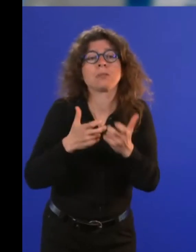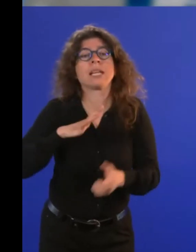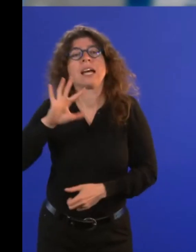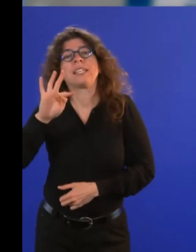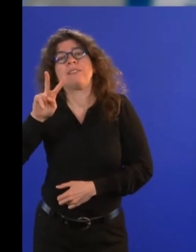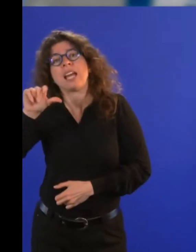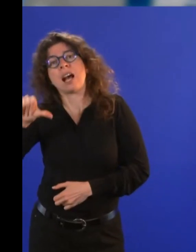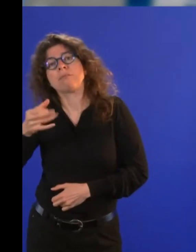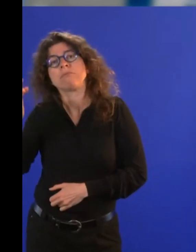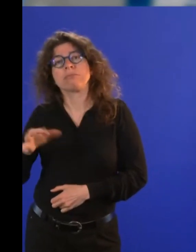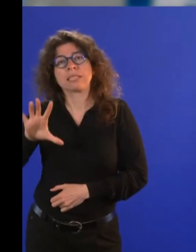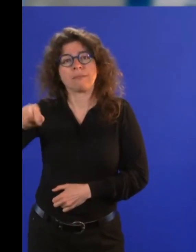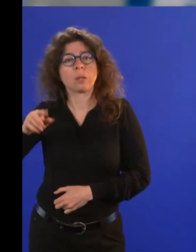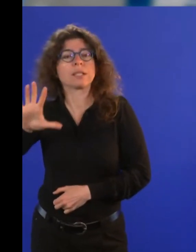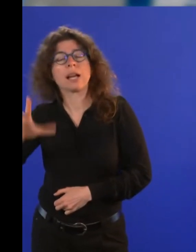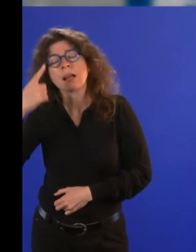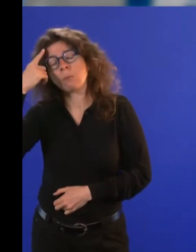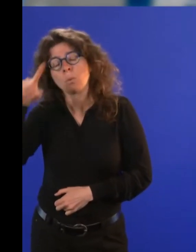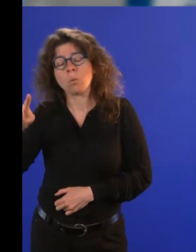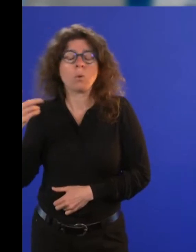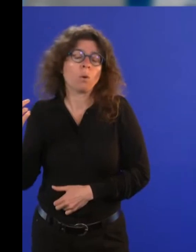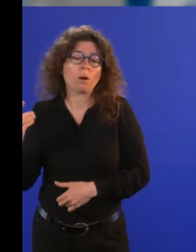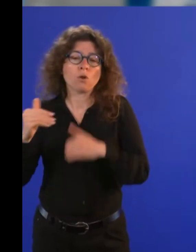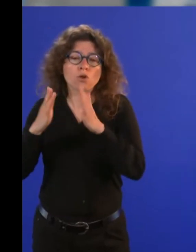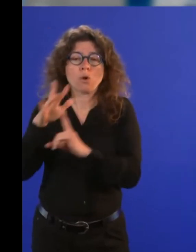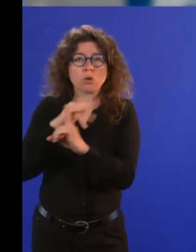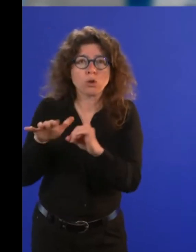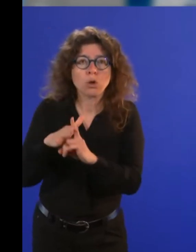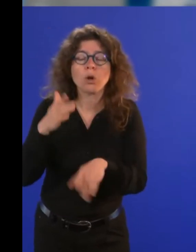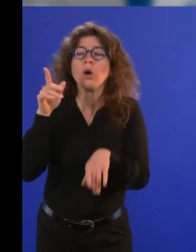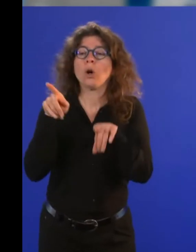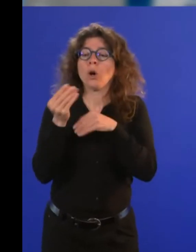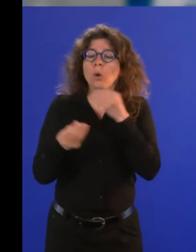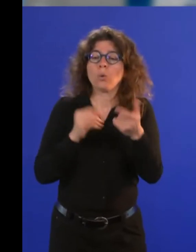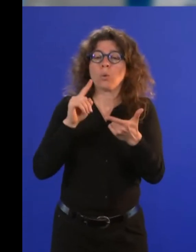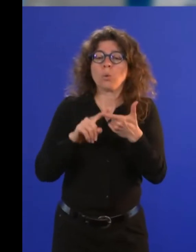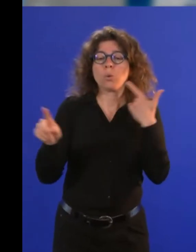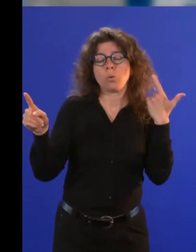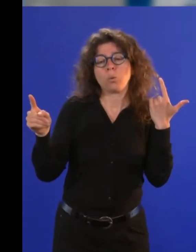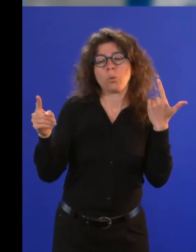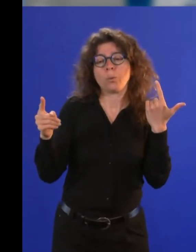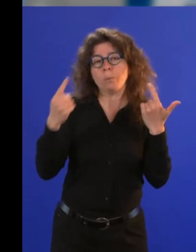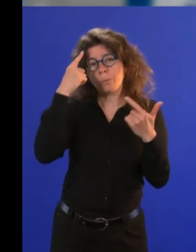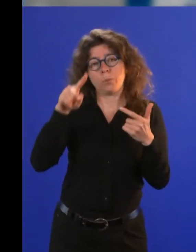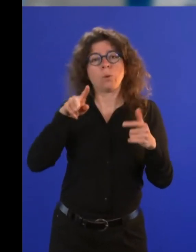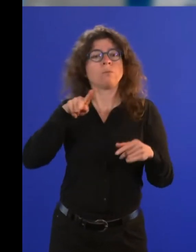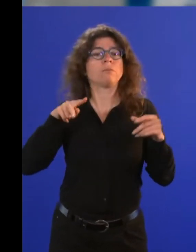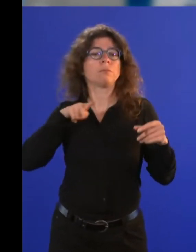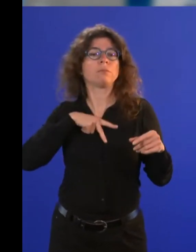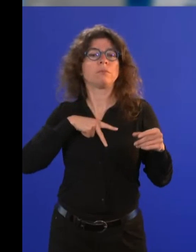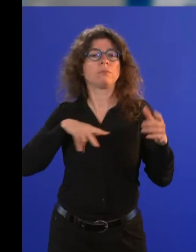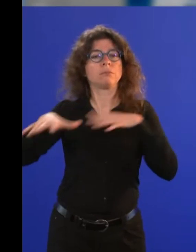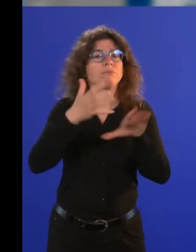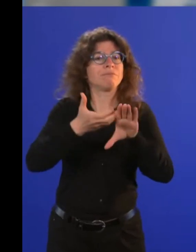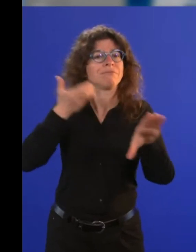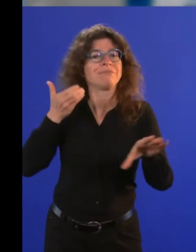sociaux, la fin des ponctions sur les bailleurs sociaux ou la suppression du dispositif de réduction de loyer de solidarité. Nous